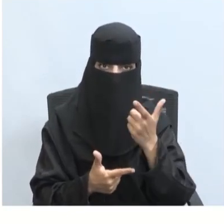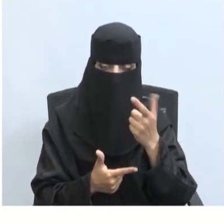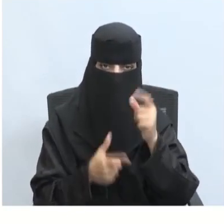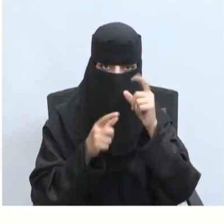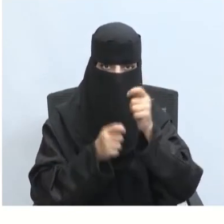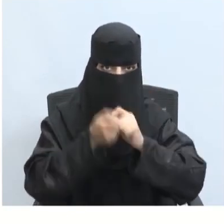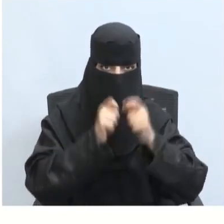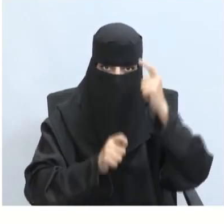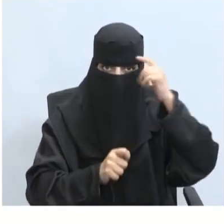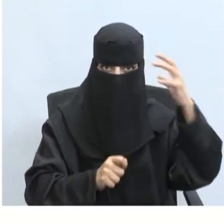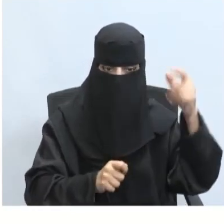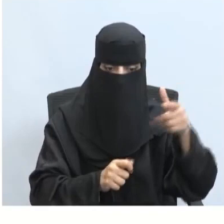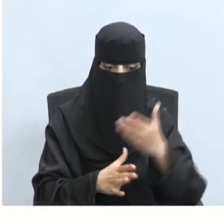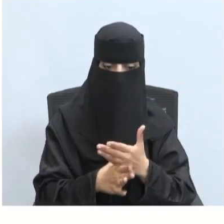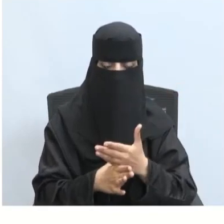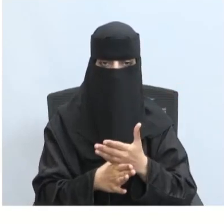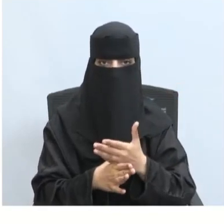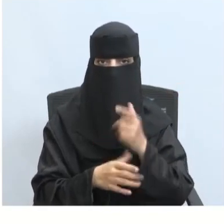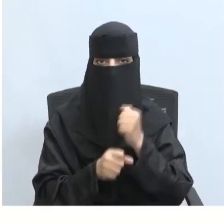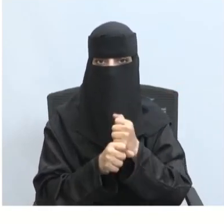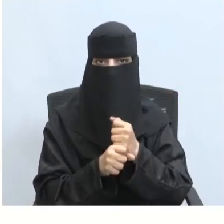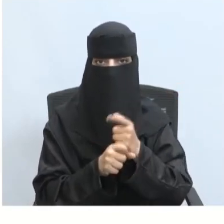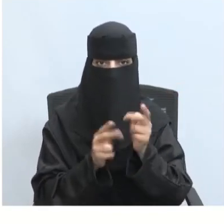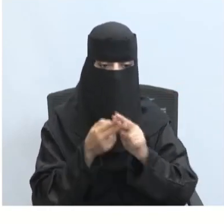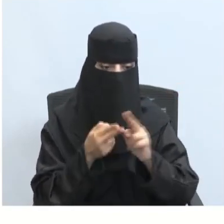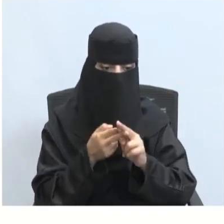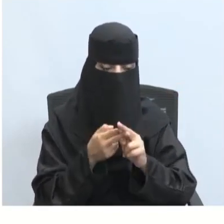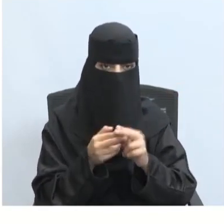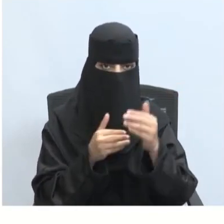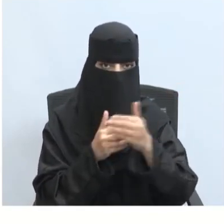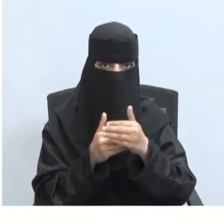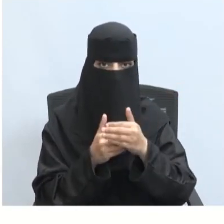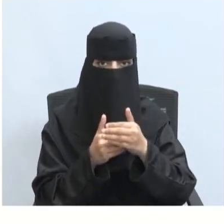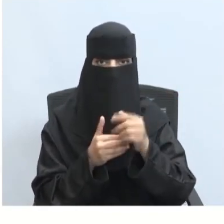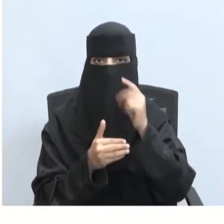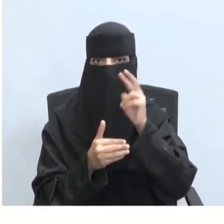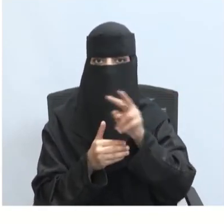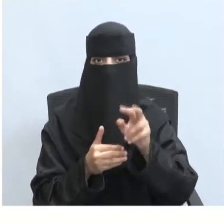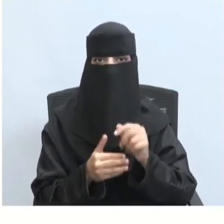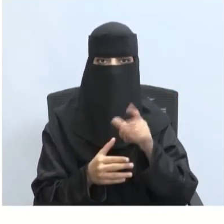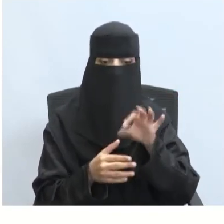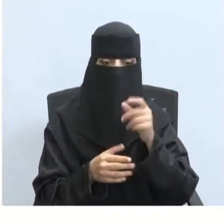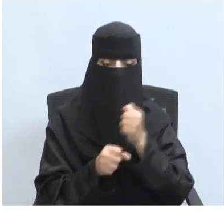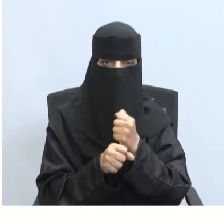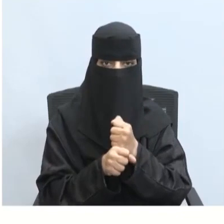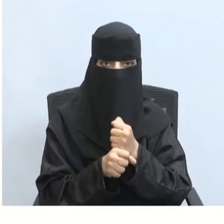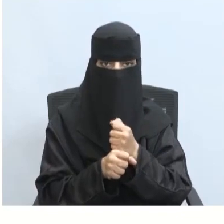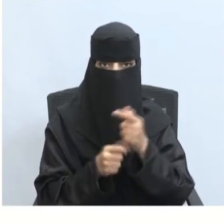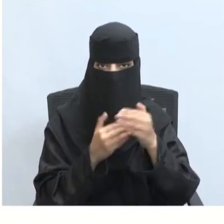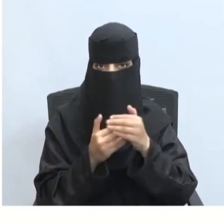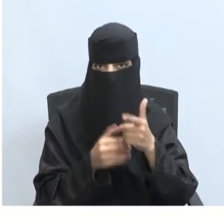الصوره التي تكونها صوره خياليه اذا وتعالج قصر النظر اذا اي التالي من صفات العدسه